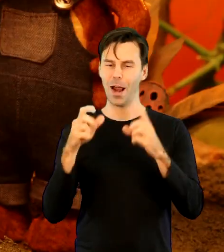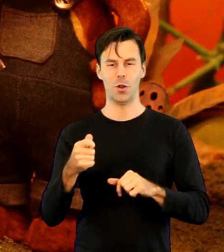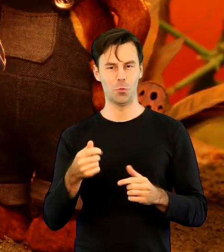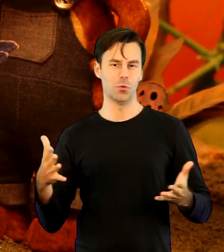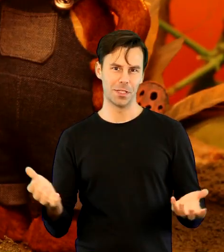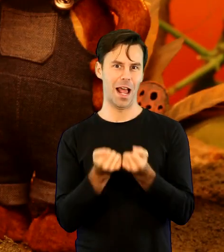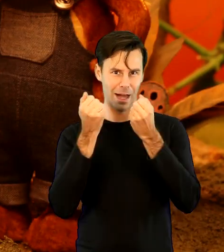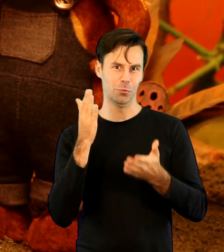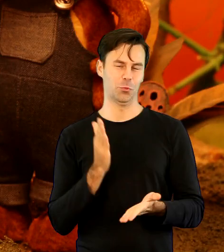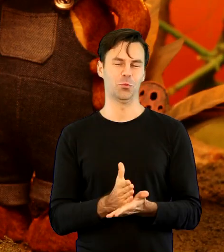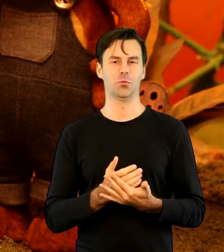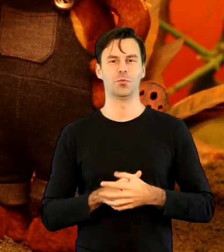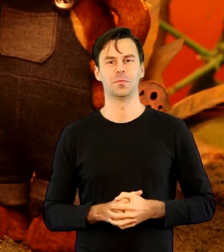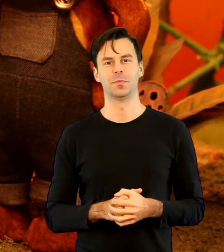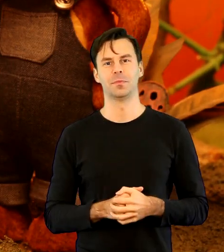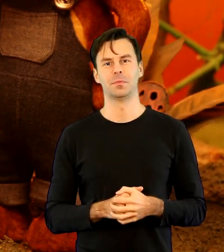się odnalazł.